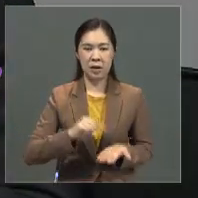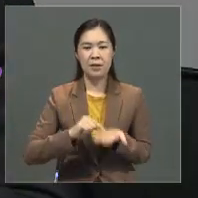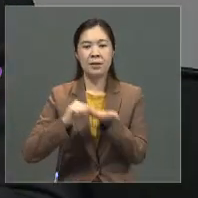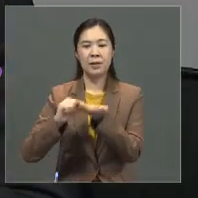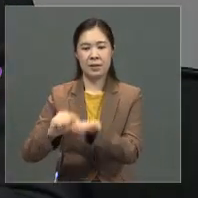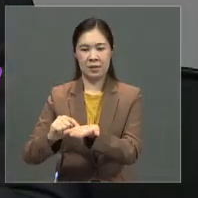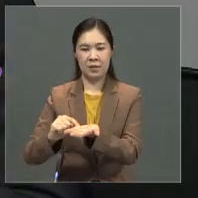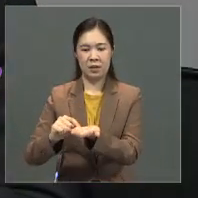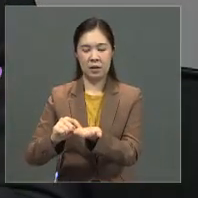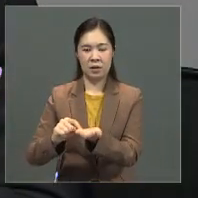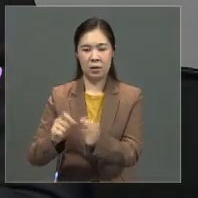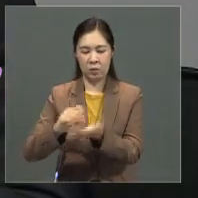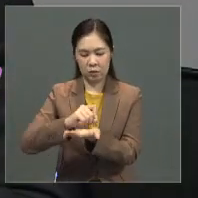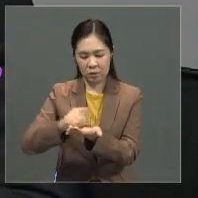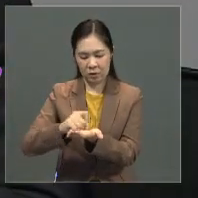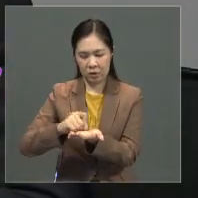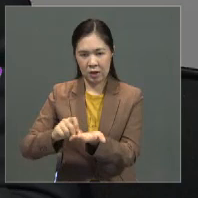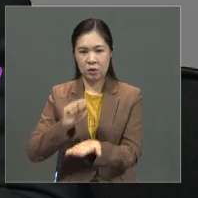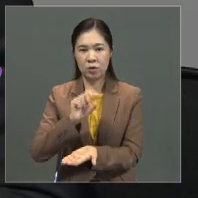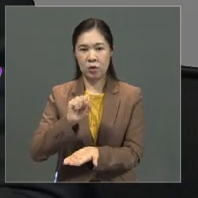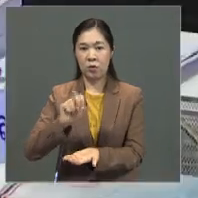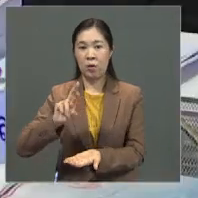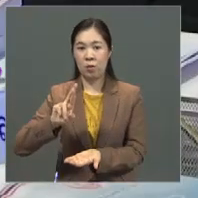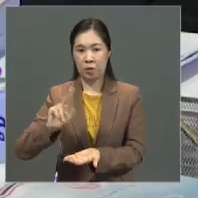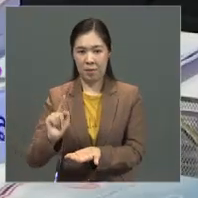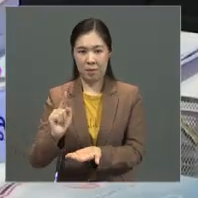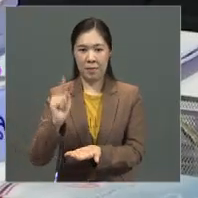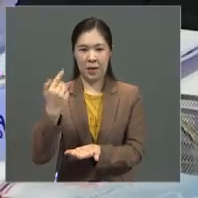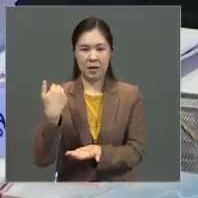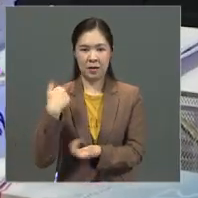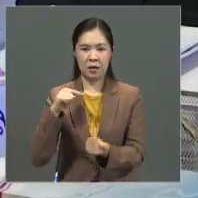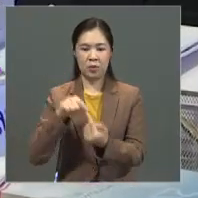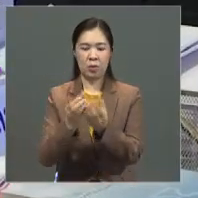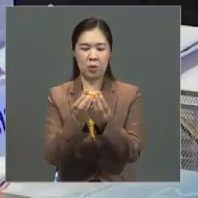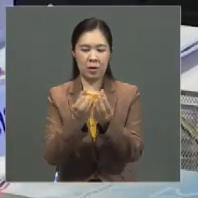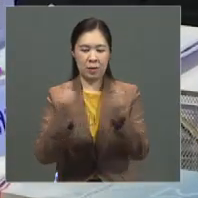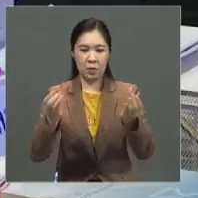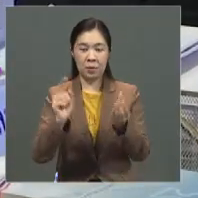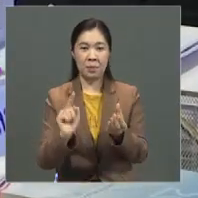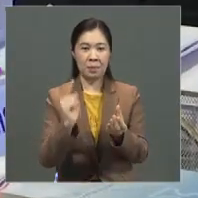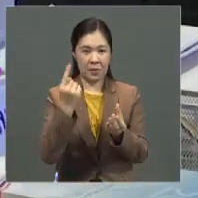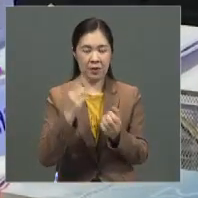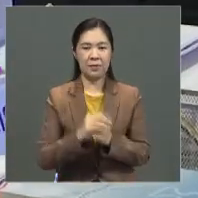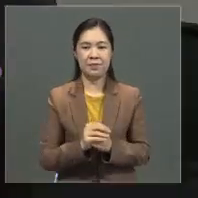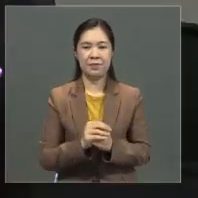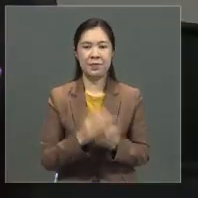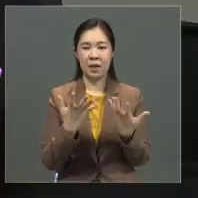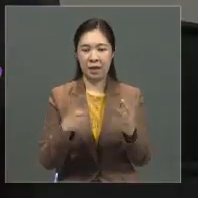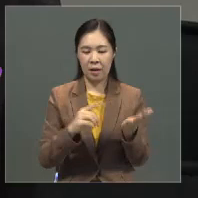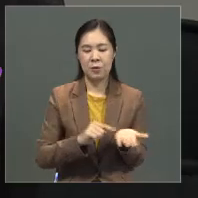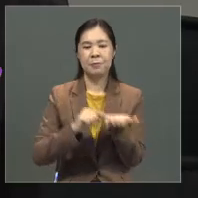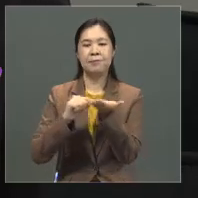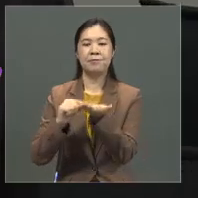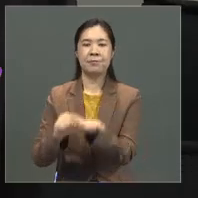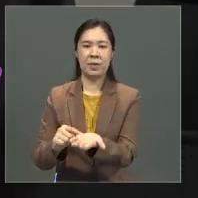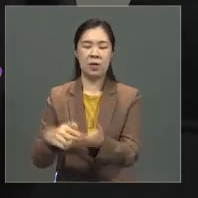ตั้งสภาร่างรัฐธรรมนูญหรือว่าสสร.ขึ้นมาเพื่อยกร่างรัฐธรรมนูญใหม่ก่อนที่จะนำไปเสนอขอความเห็น